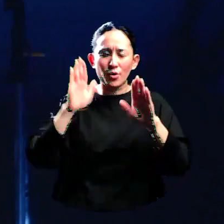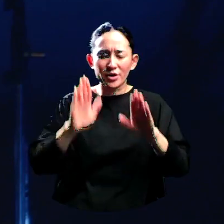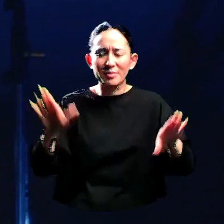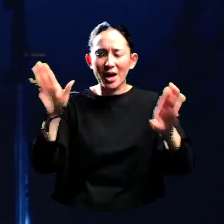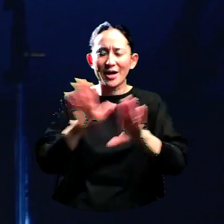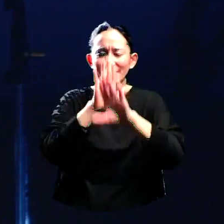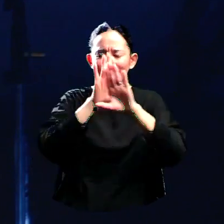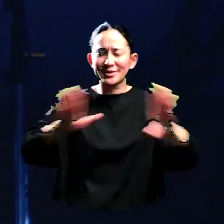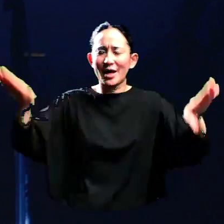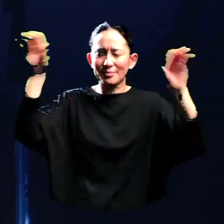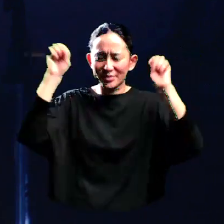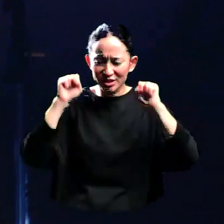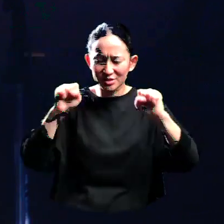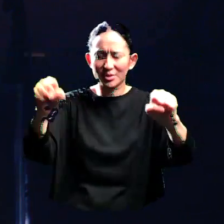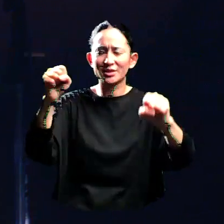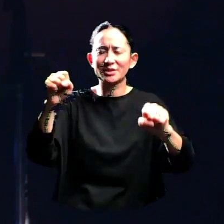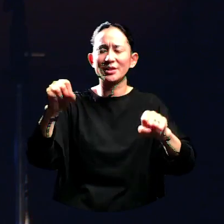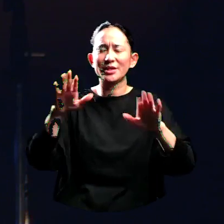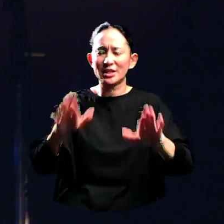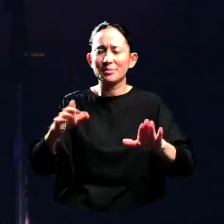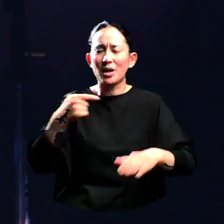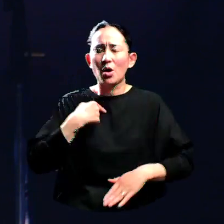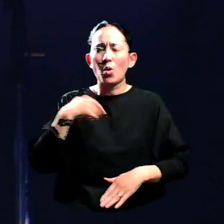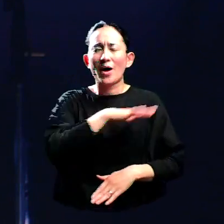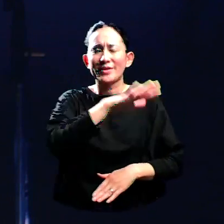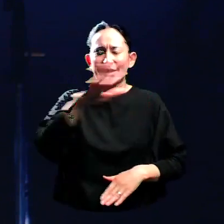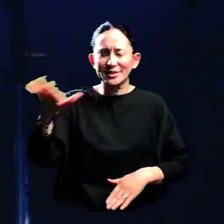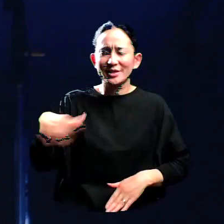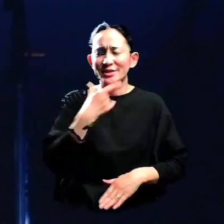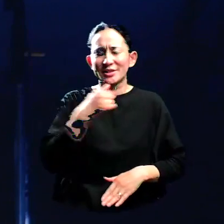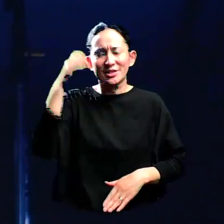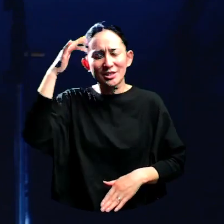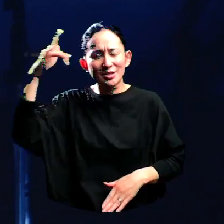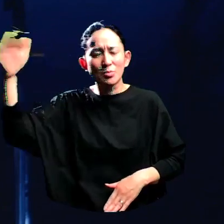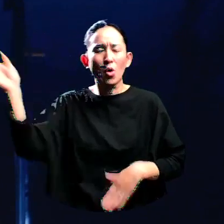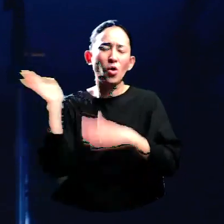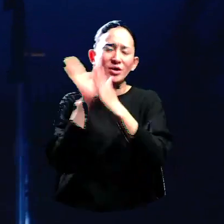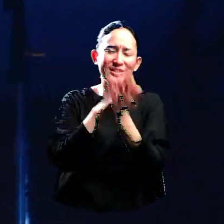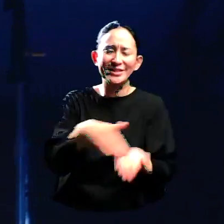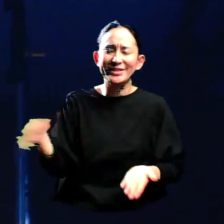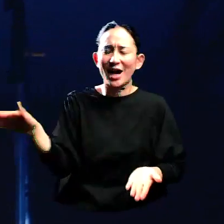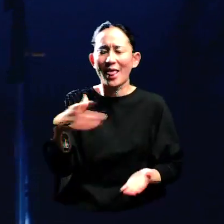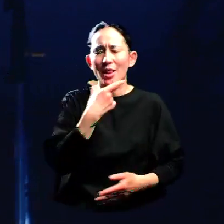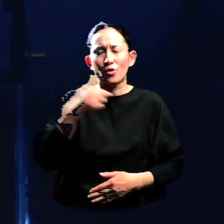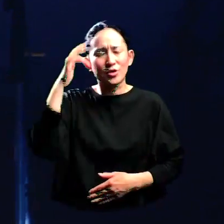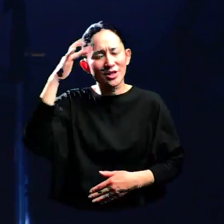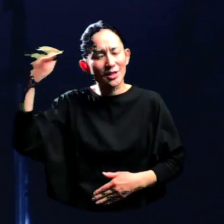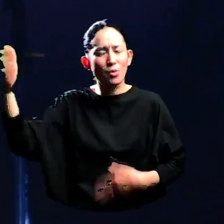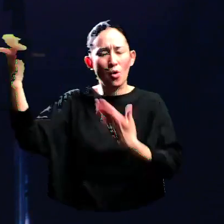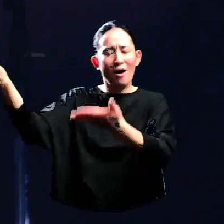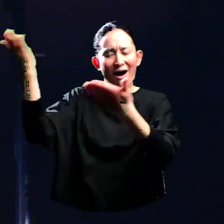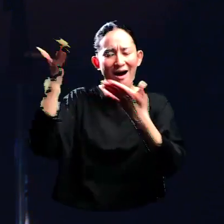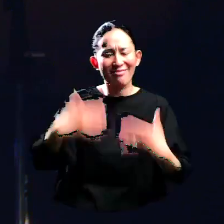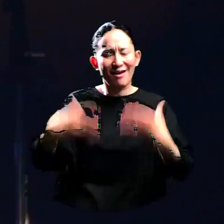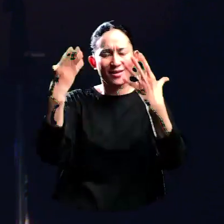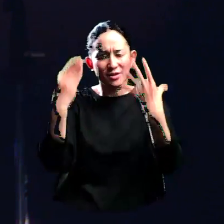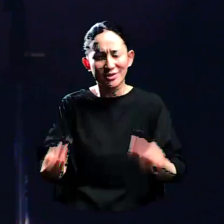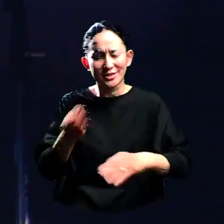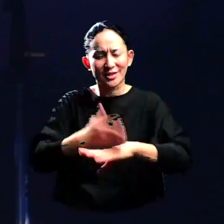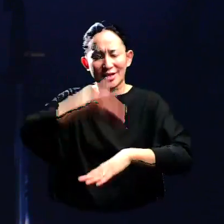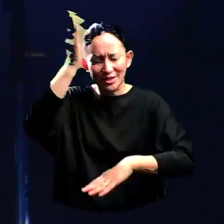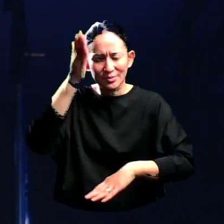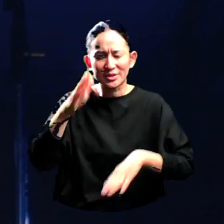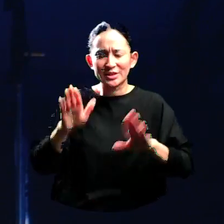私たちを引き上げてくださった方だからあなたを賛美します。今私たちが持っているこの心を全てあなたに捧げます